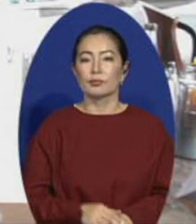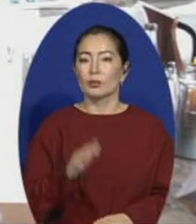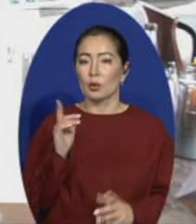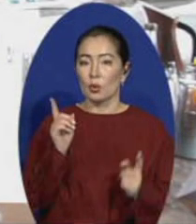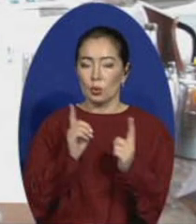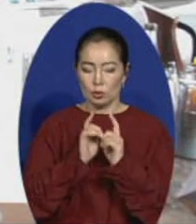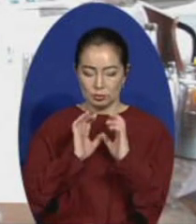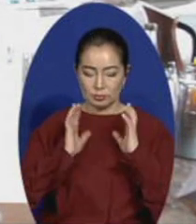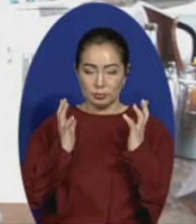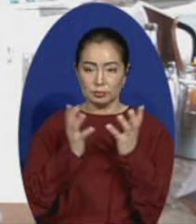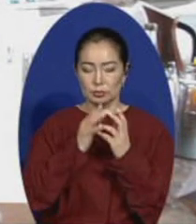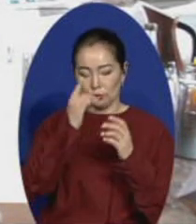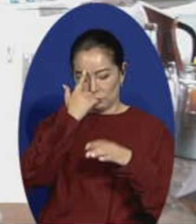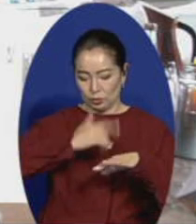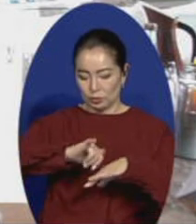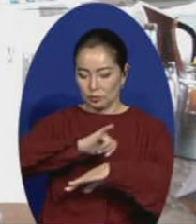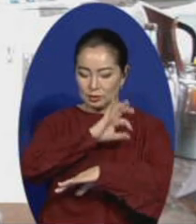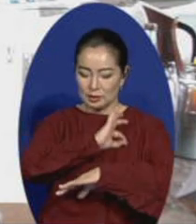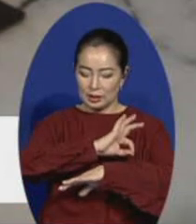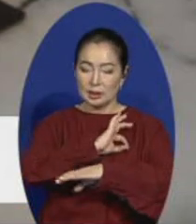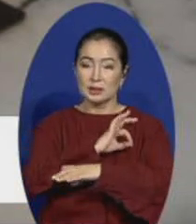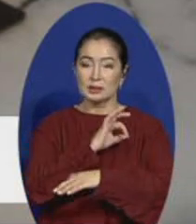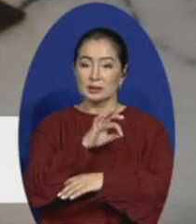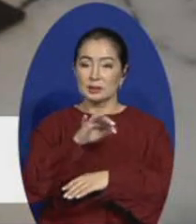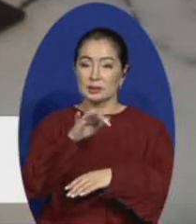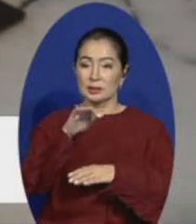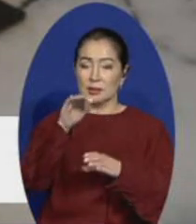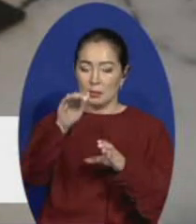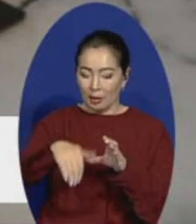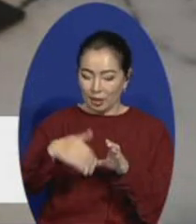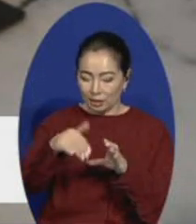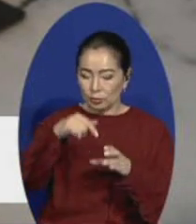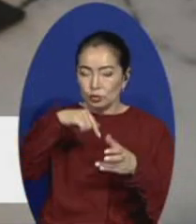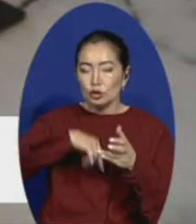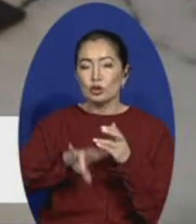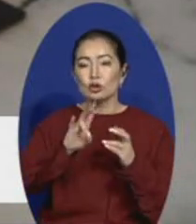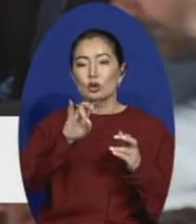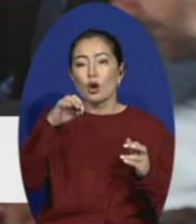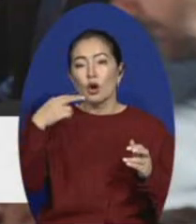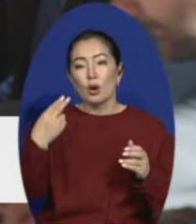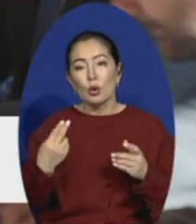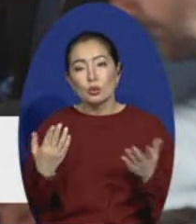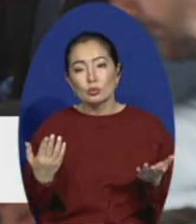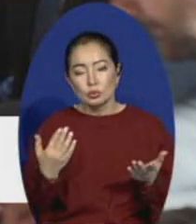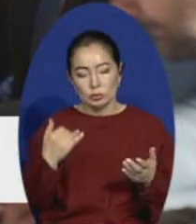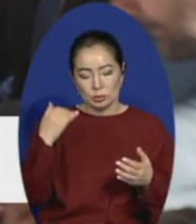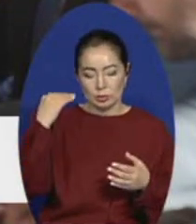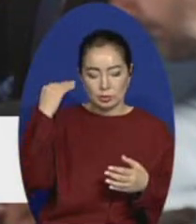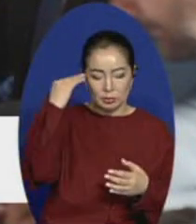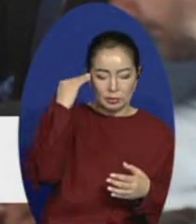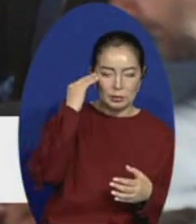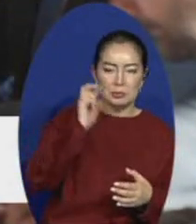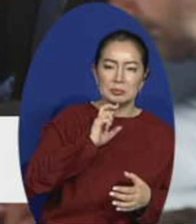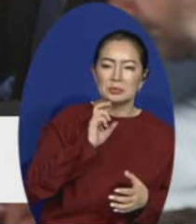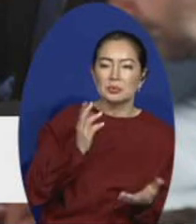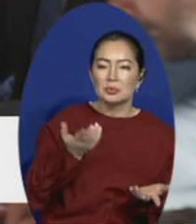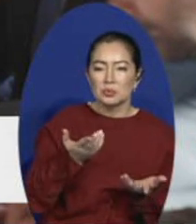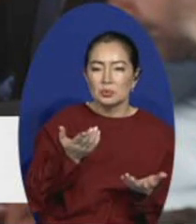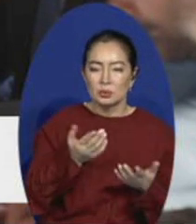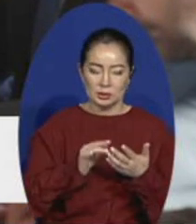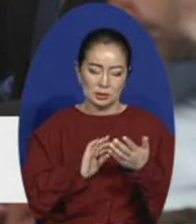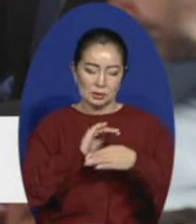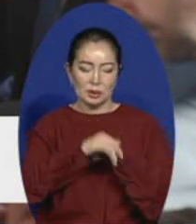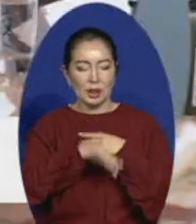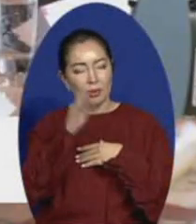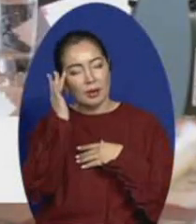Уулзалтын үеэр Монгол улсын ашигт малтмлын нөөц хэтийн төлөв хөрөнгө оруулалтын боломж давуу тал мөн тулгарч буй хүндрэл бэрхшээл түүнийг даван туулах арга